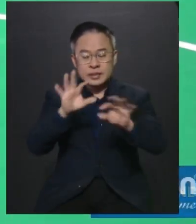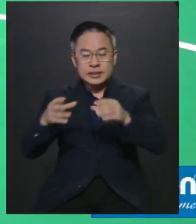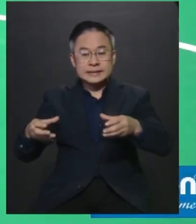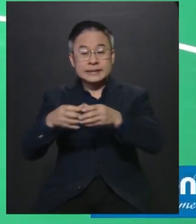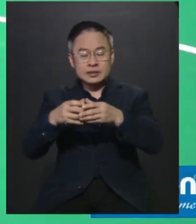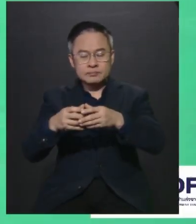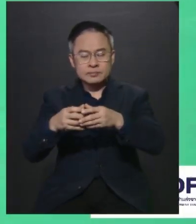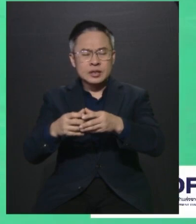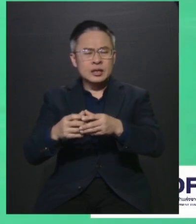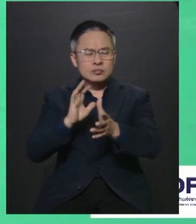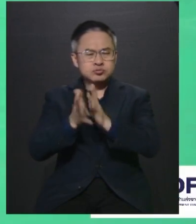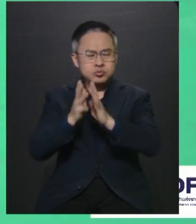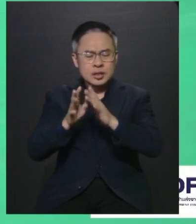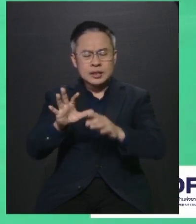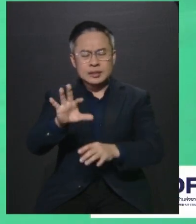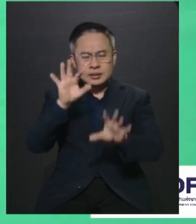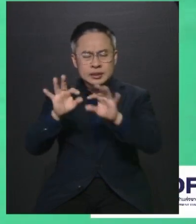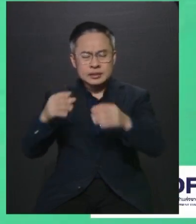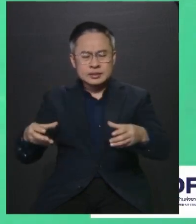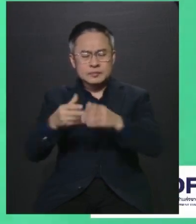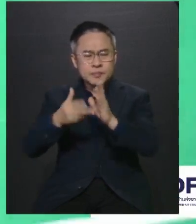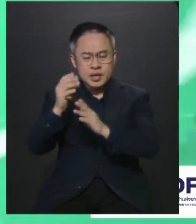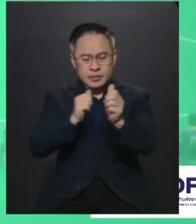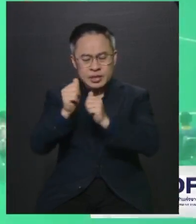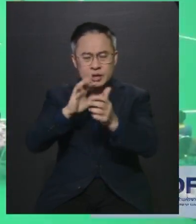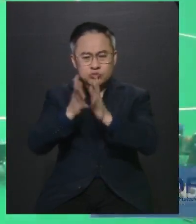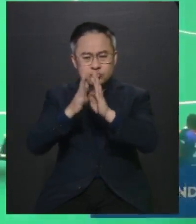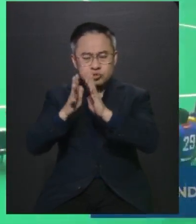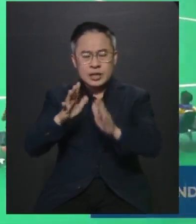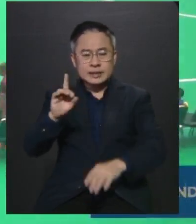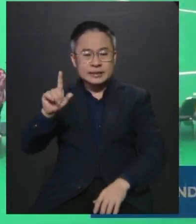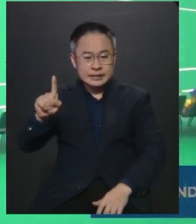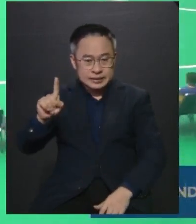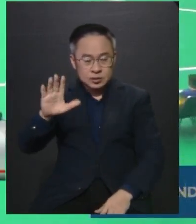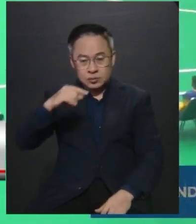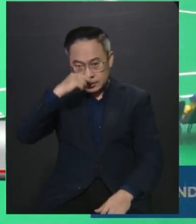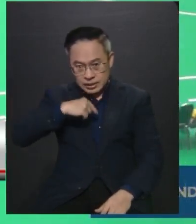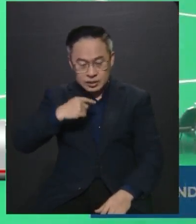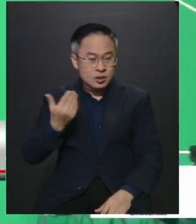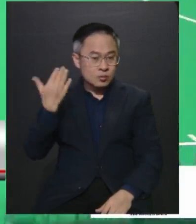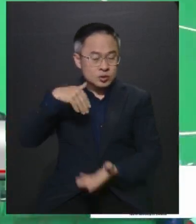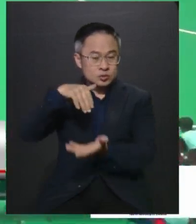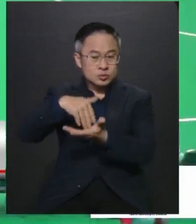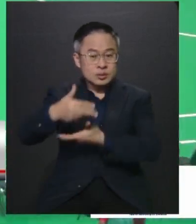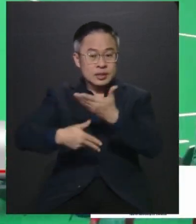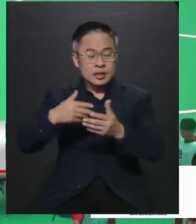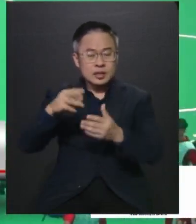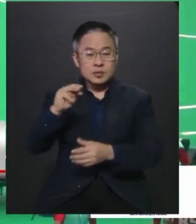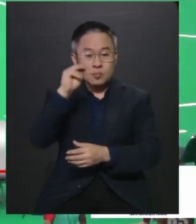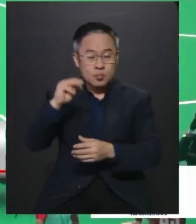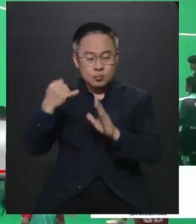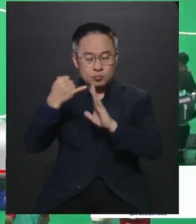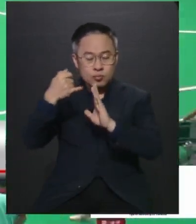แมตช Weekที่ 5ครับเมื่อวานนี้แข่งขันที่สนามTerminal Hallศูนย์การค้า Terminal 21โคราชโดยระบบการแข่งขันของศึก